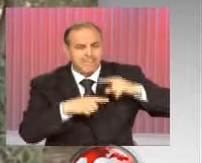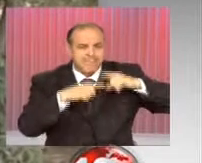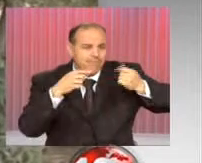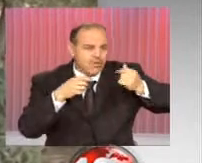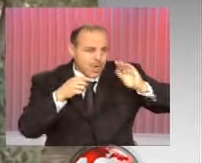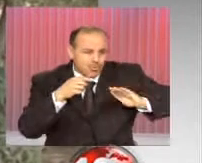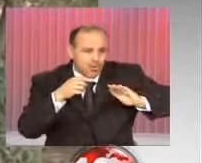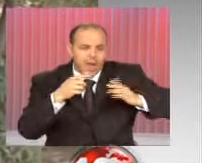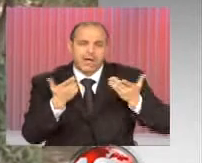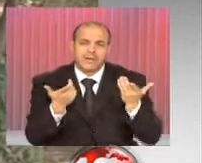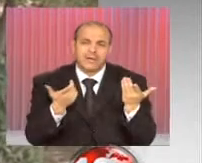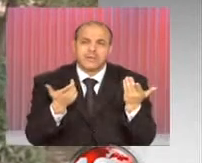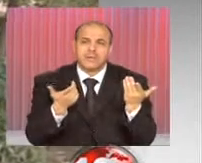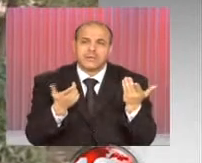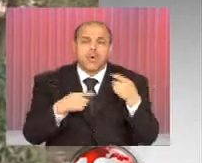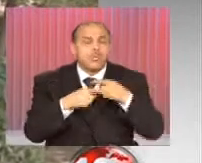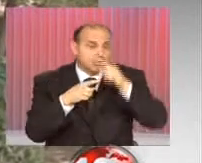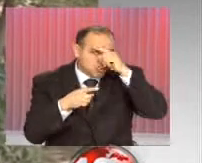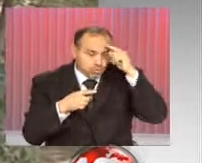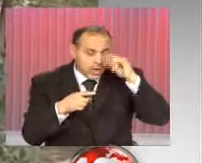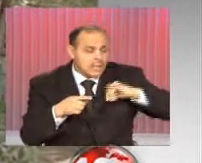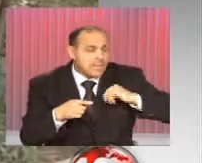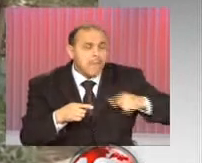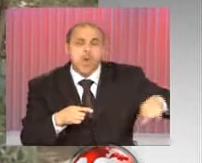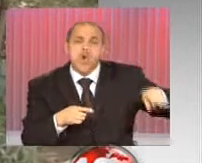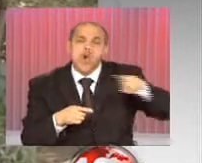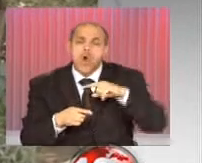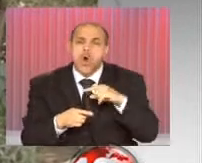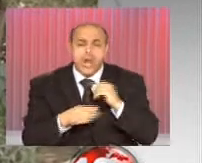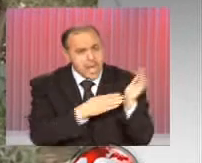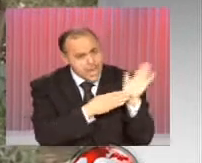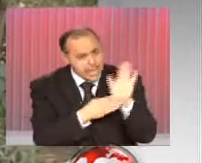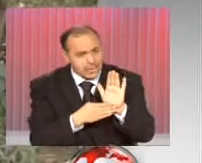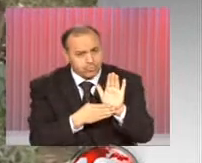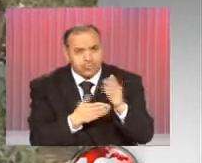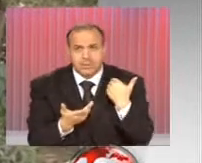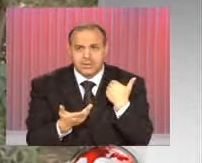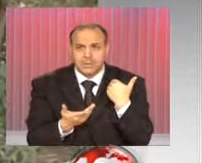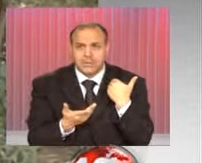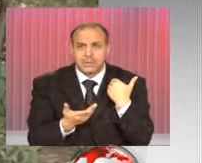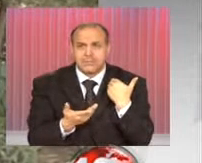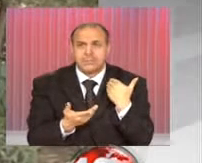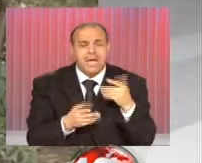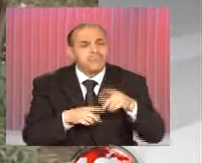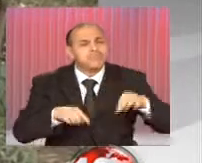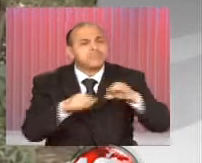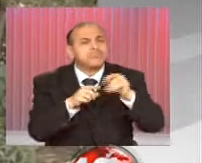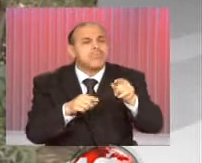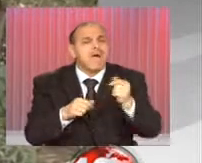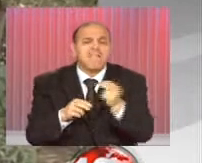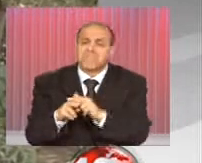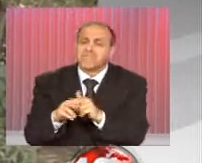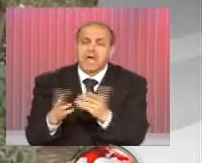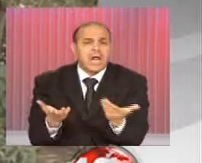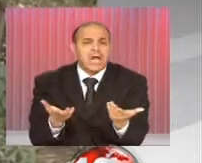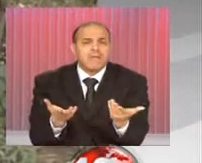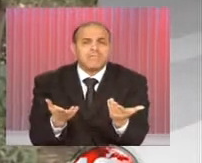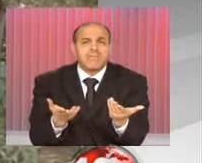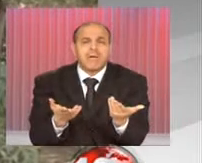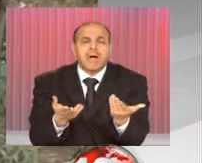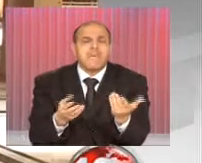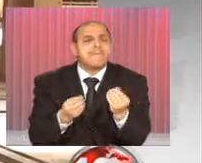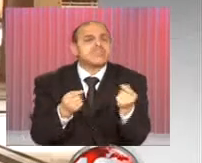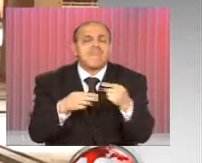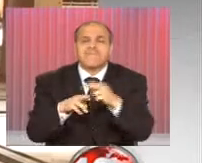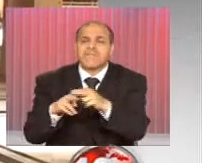التكاليف برشا برشا، وان شاء الله الشباب الكل يقدموا على السيبر بارك برغم انه فارغ معناتها فيه دي لوكو فارغين